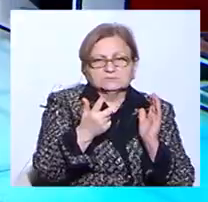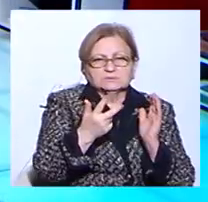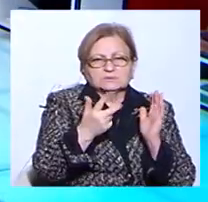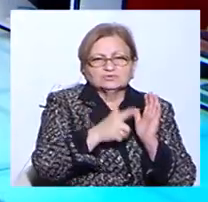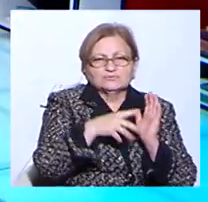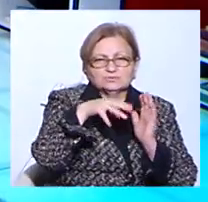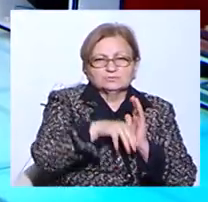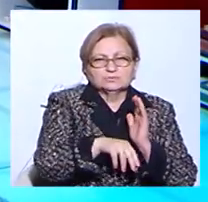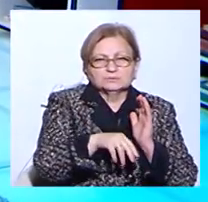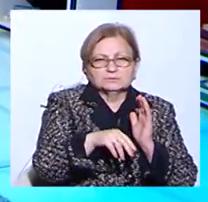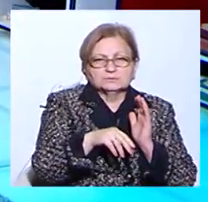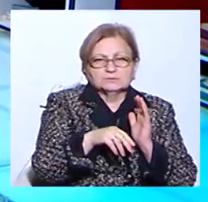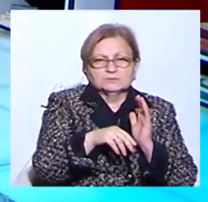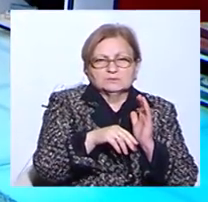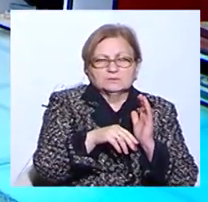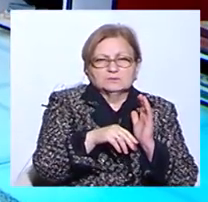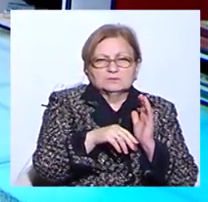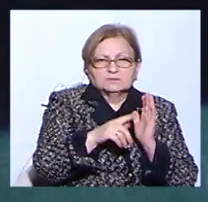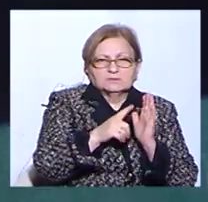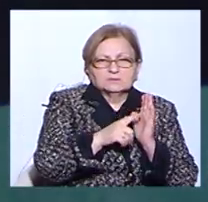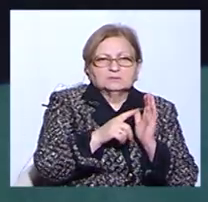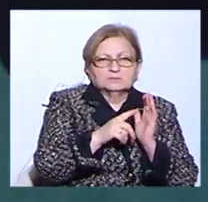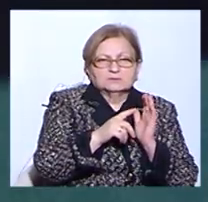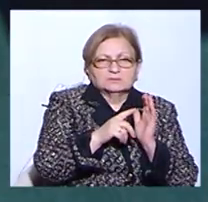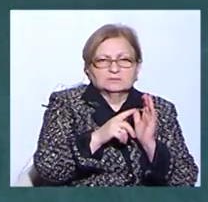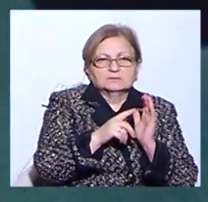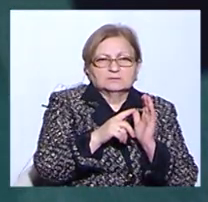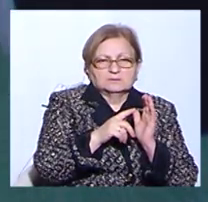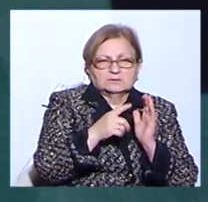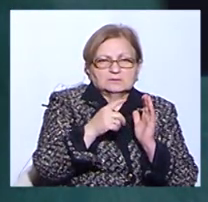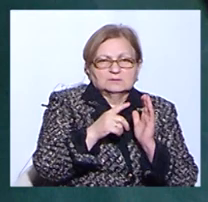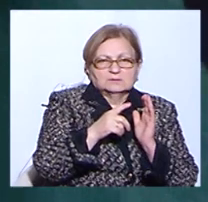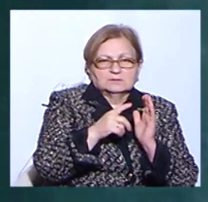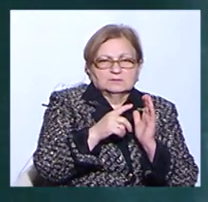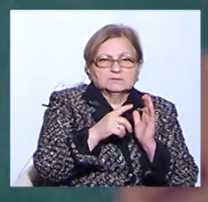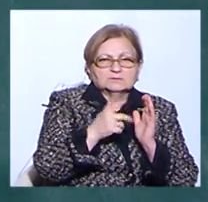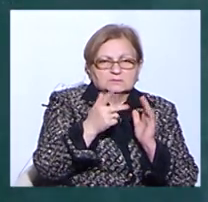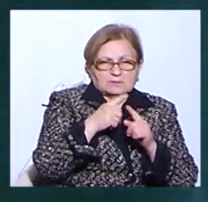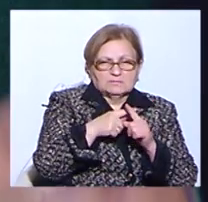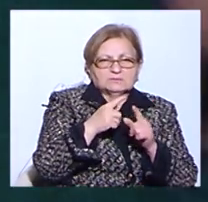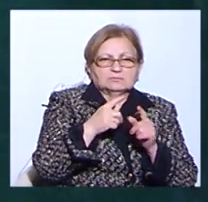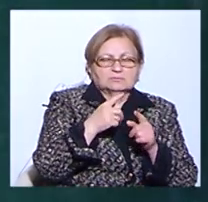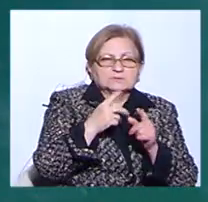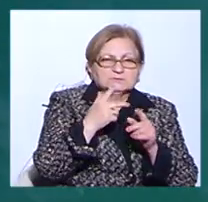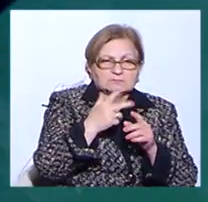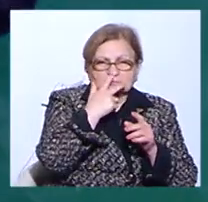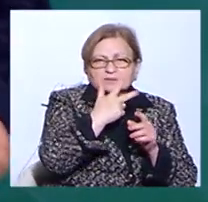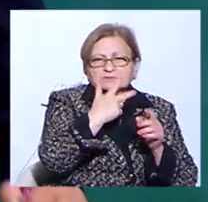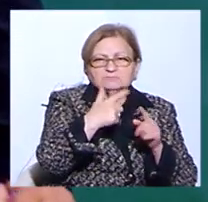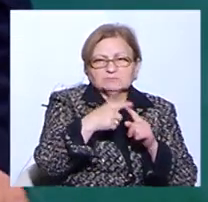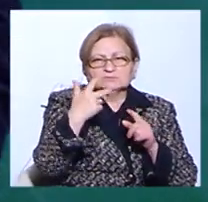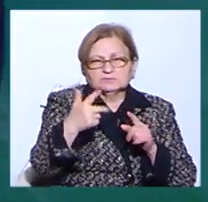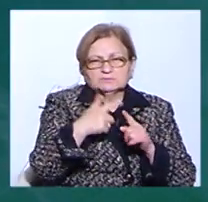7-ში 7 არის რა? 3. დამატებული 3 და დამატებული 1. აი ამ 3-ს რატო